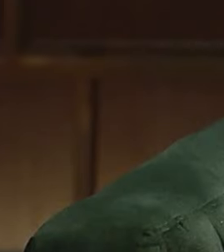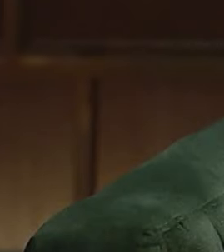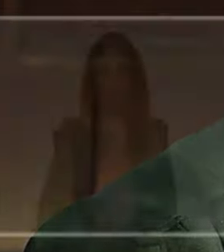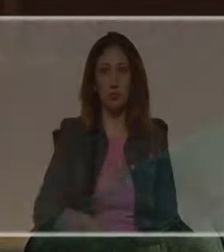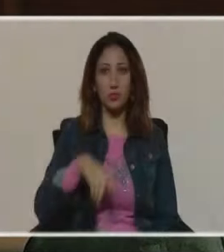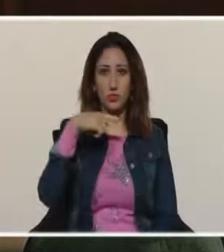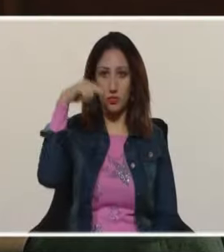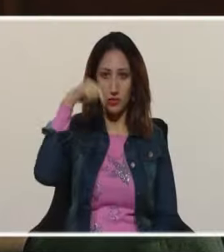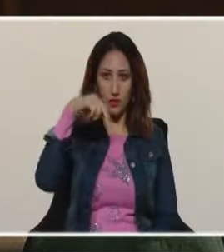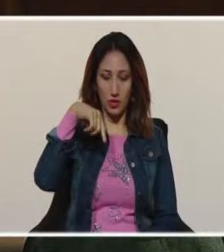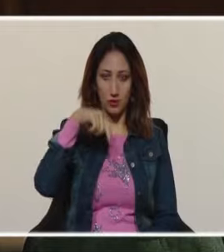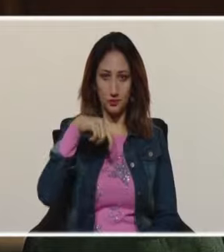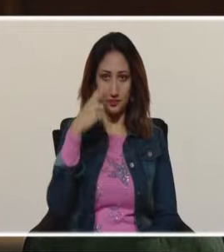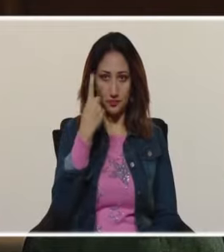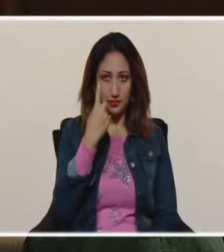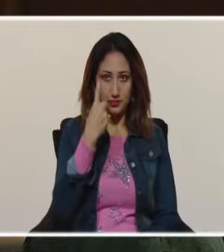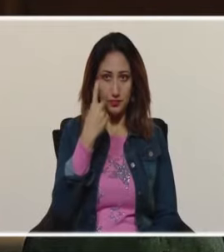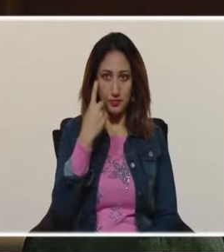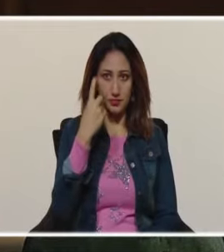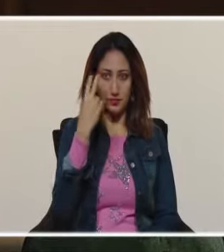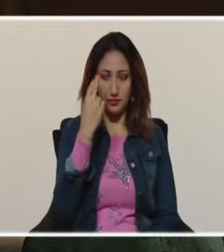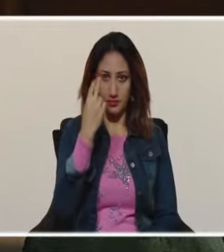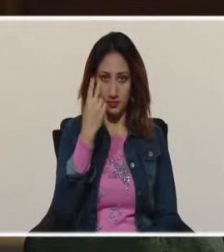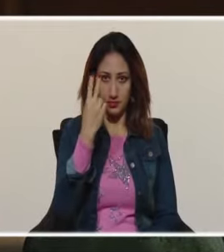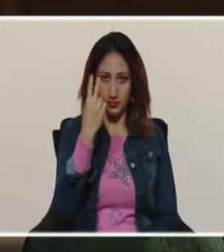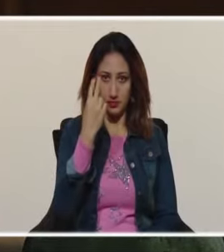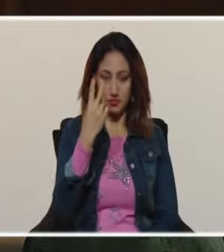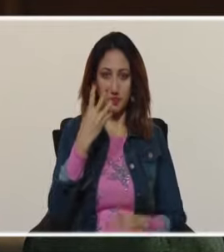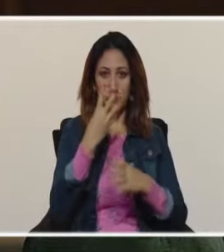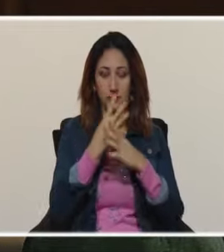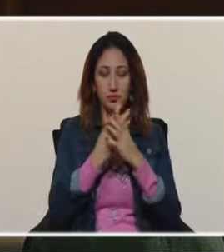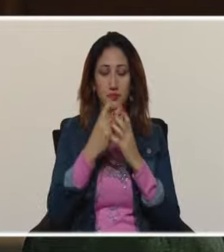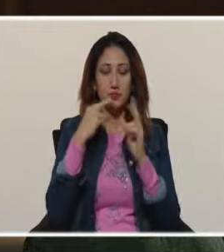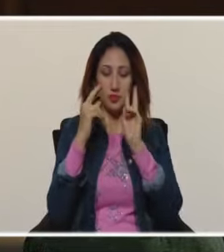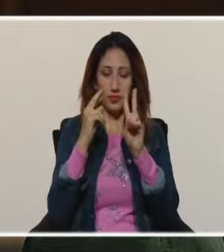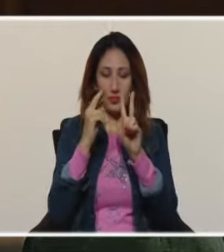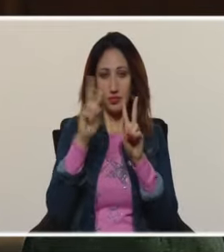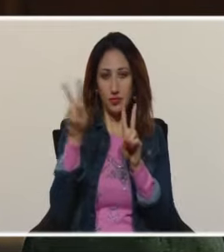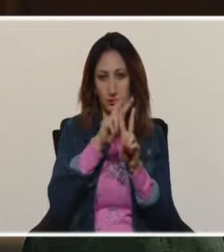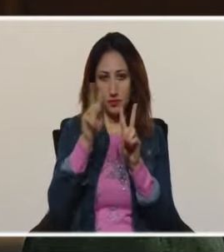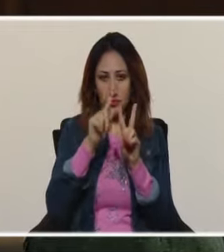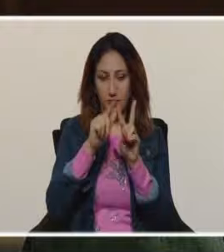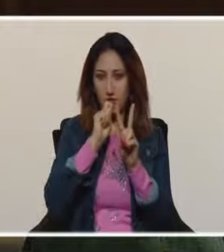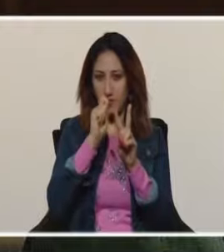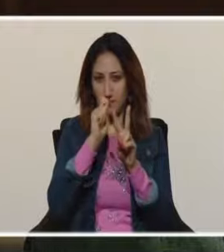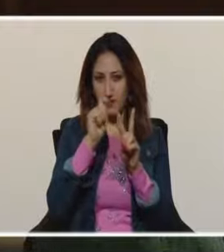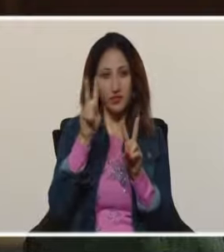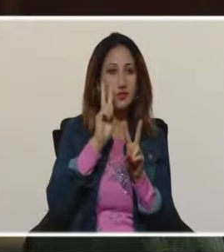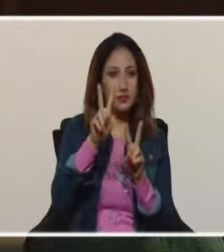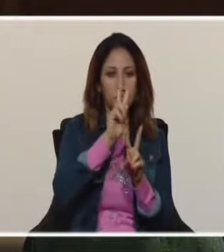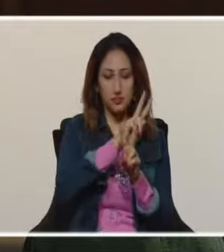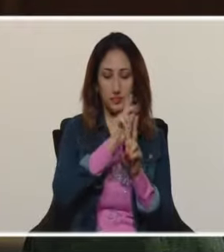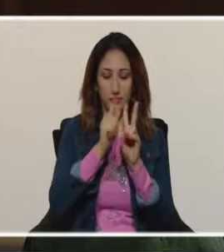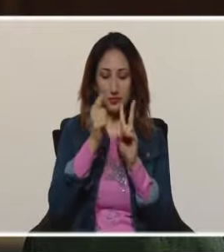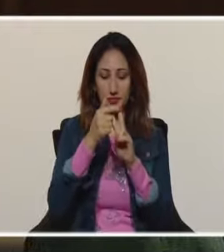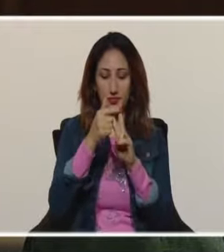النهاردة أنا مش معايا نمرة، أنا معايا نمرتين، ونمرتين يعني غراب جدا.